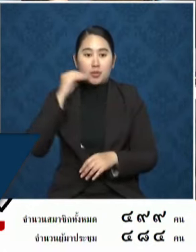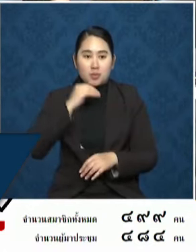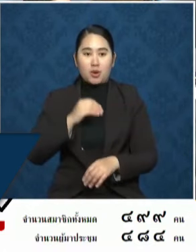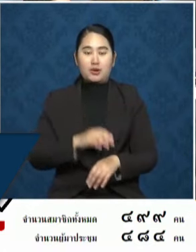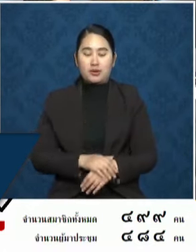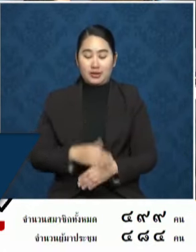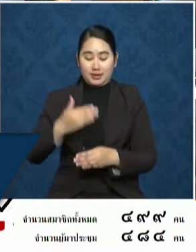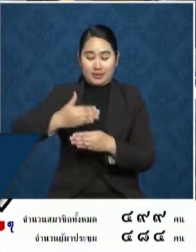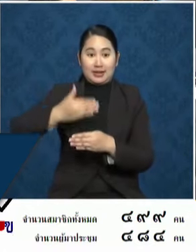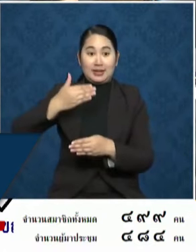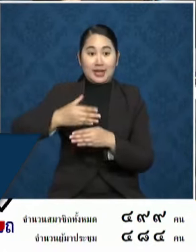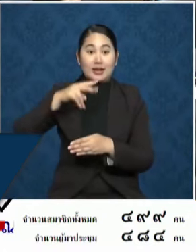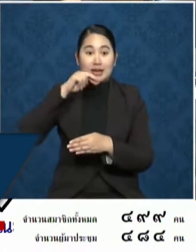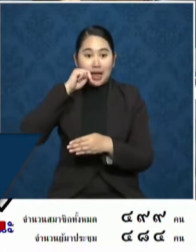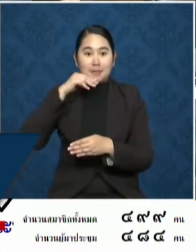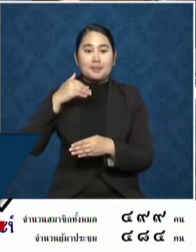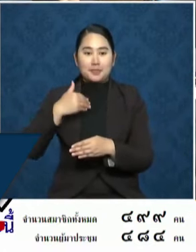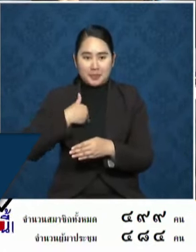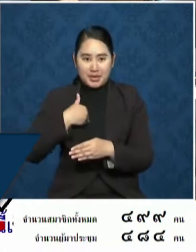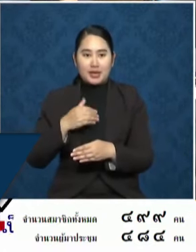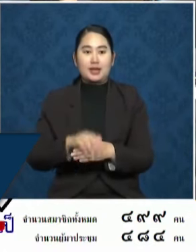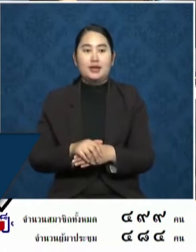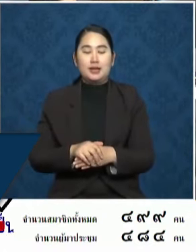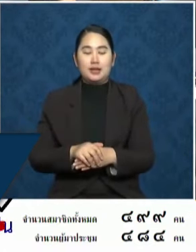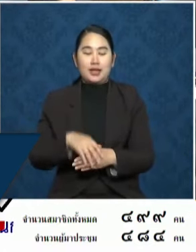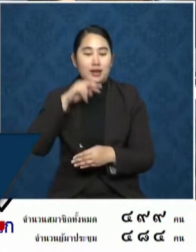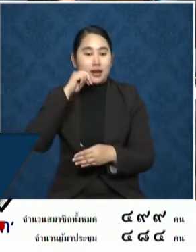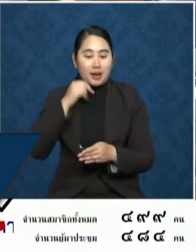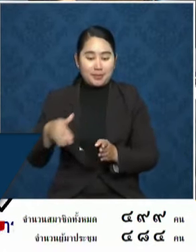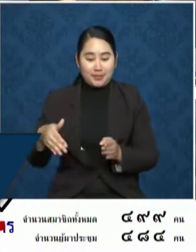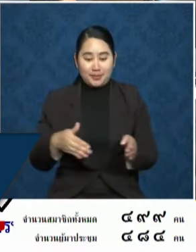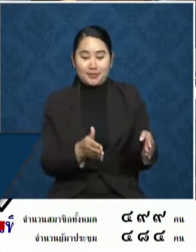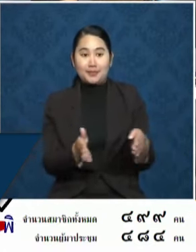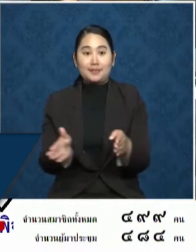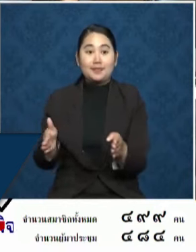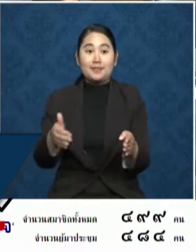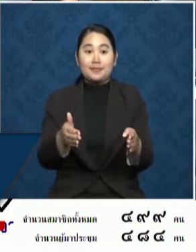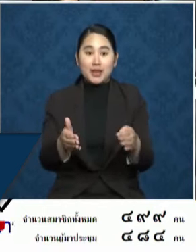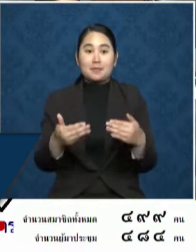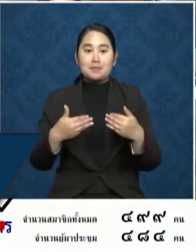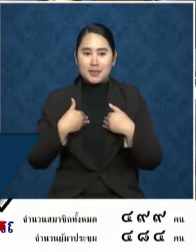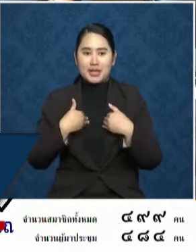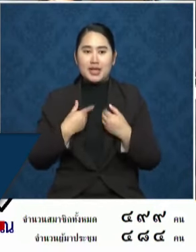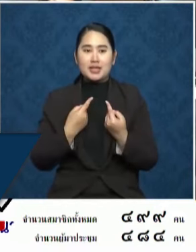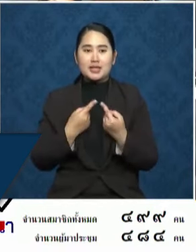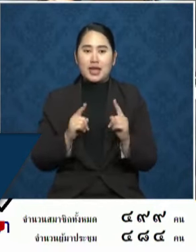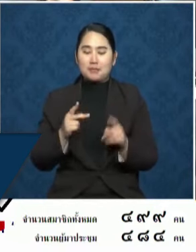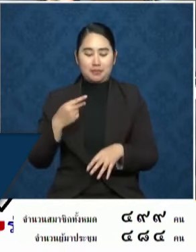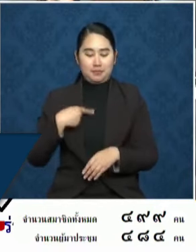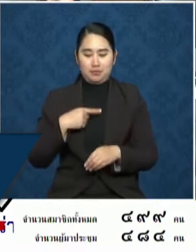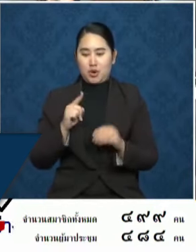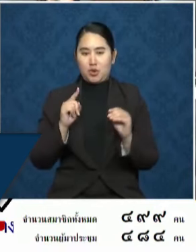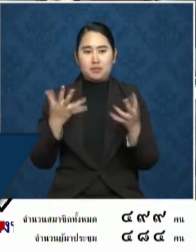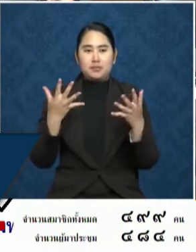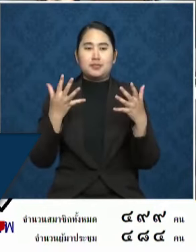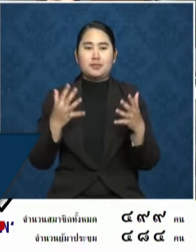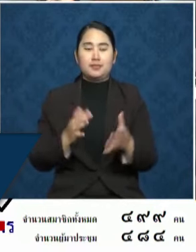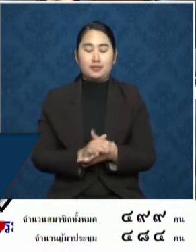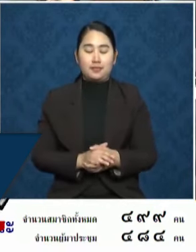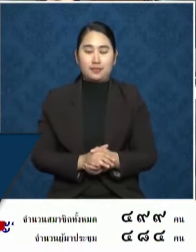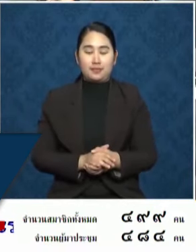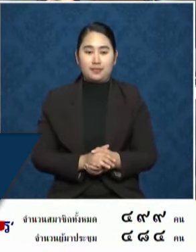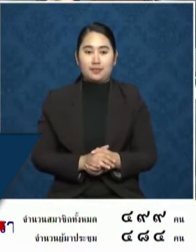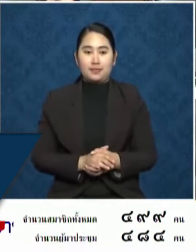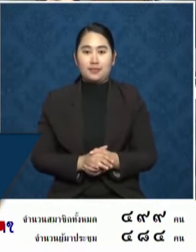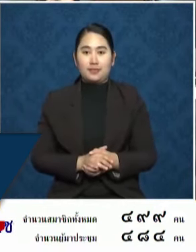เขื่อนขนาดใหญ่ครับมีแม่น้ำมีแม่น้ำสายหลักครับแต่แต่เราไม่ได้ใช้ไม่มีโอกาสได้ใช้น้ำเลยนะครับ